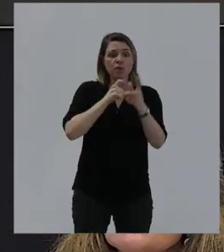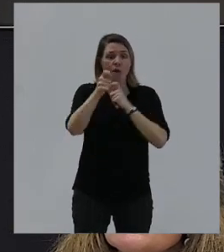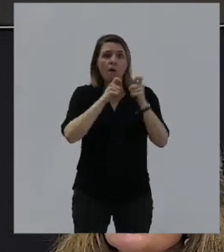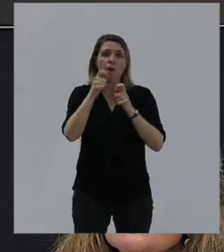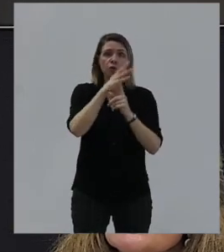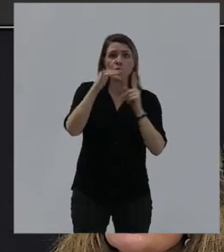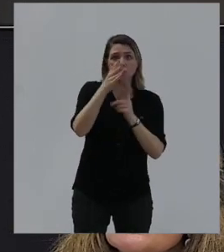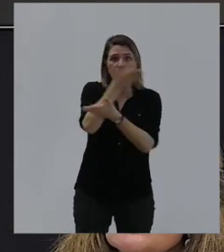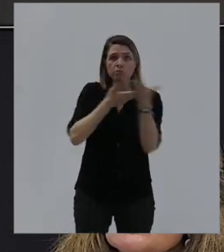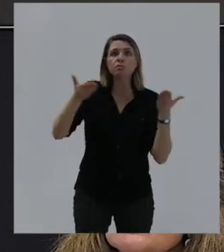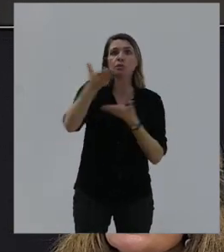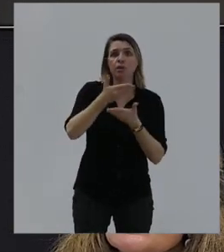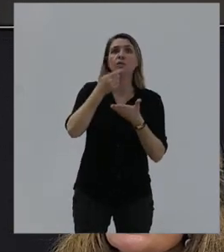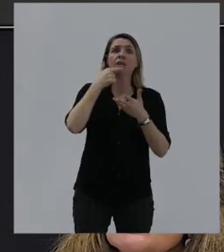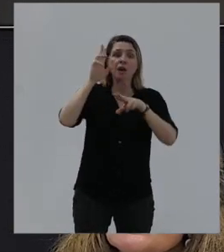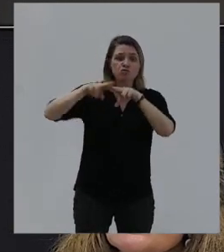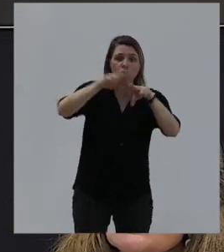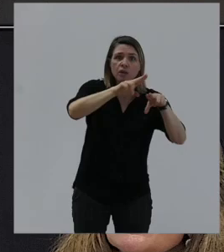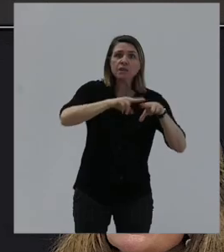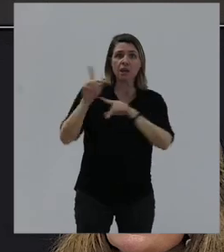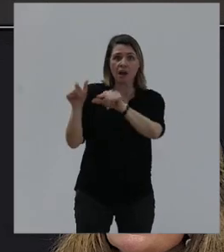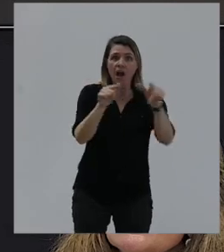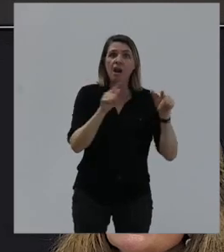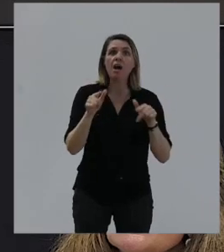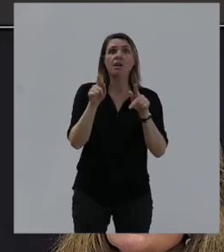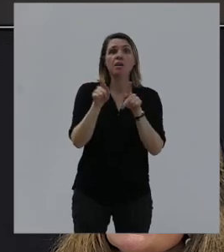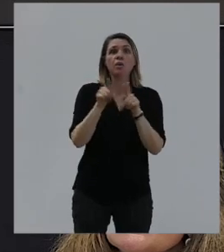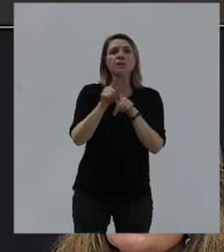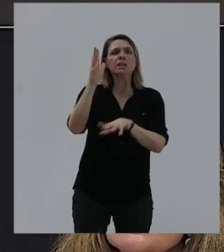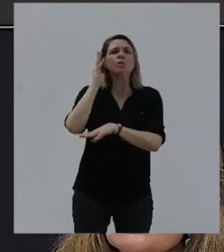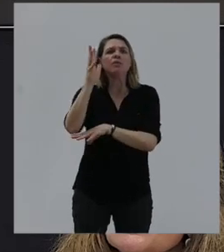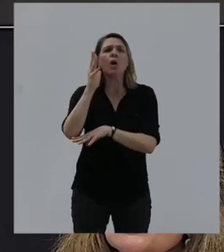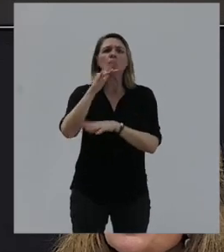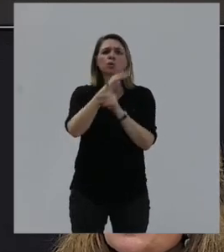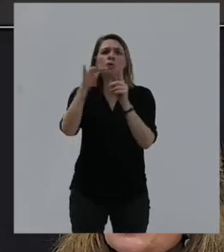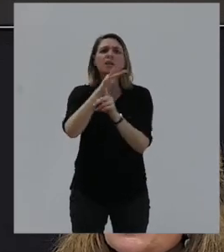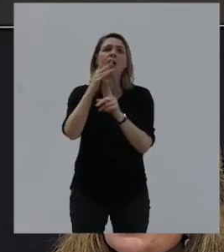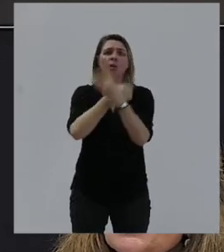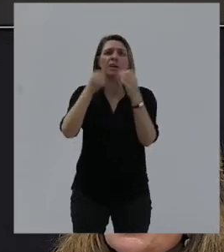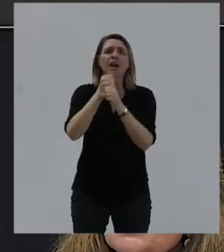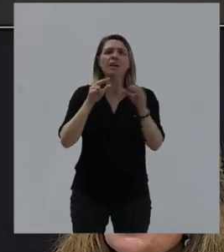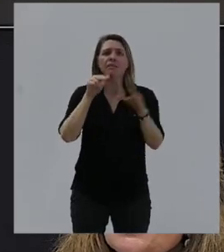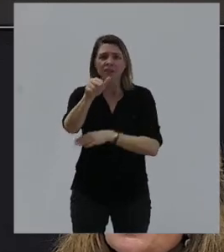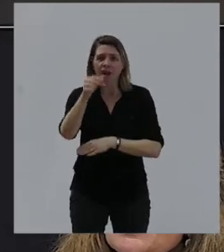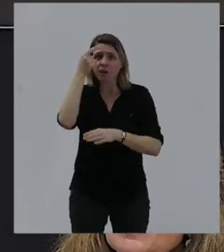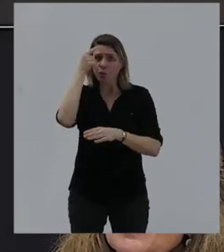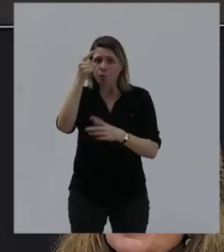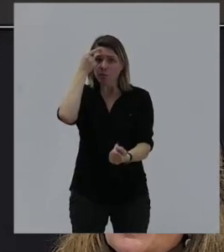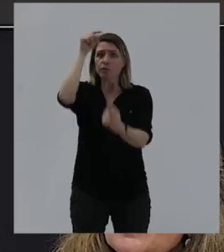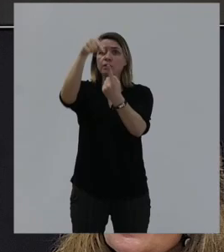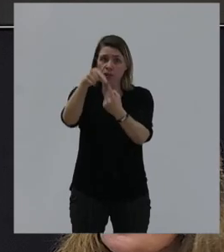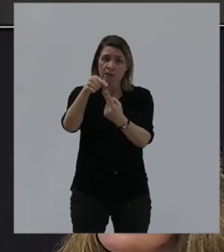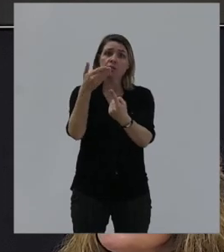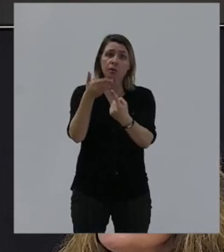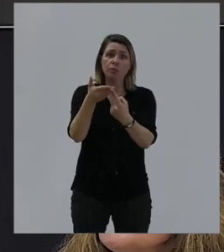social au vu des grands chantiers en matière d'emploi. La mise en place d'une conférence sociale d'établissement, et je me réjouis qu'on ait le même objectif, pourra aussi être un